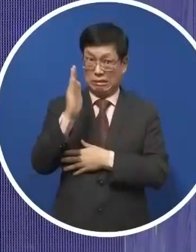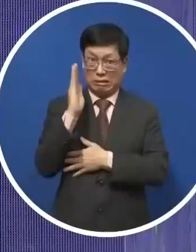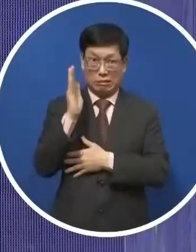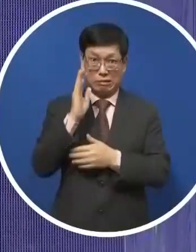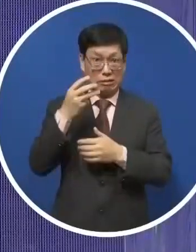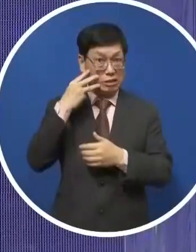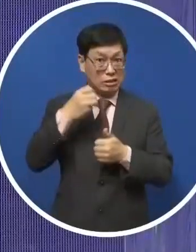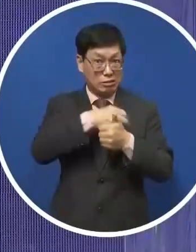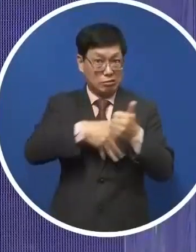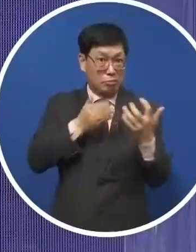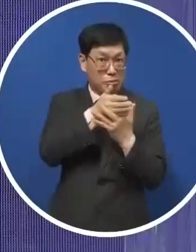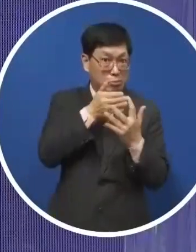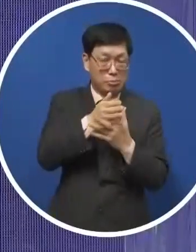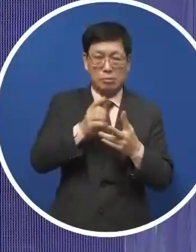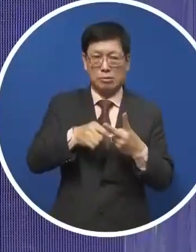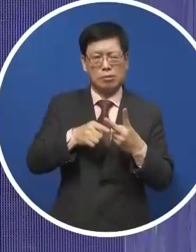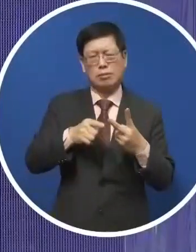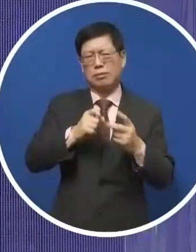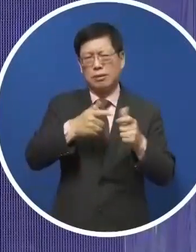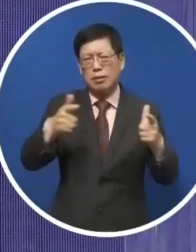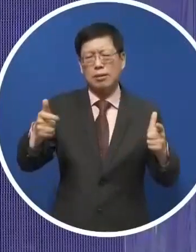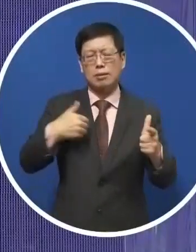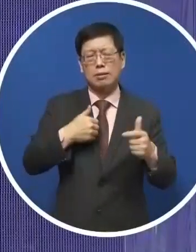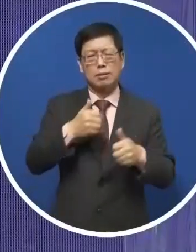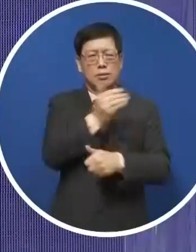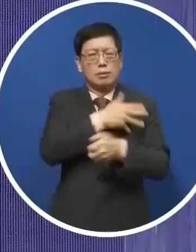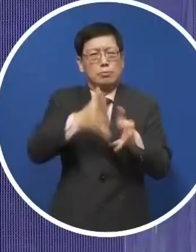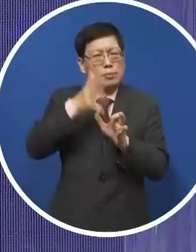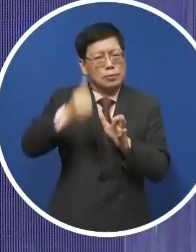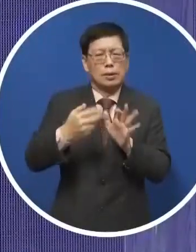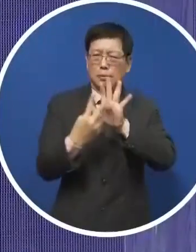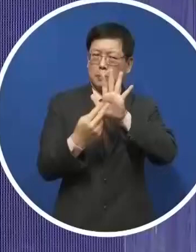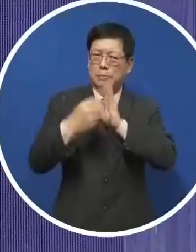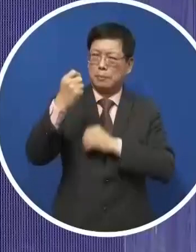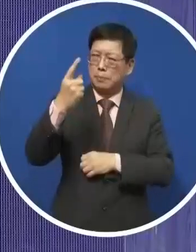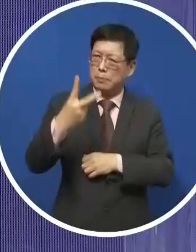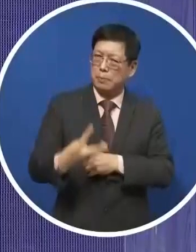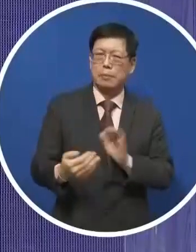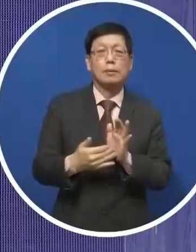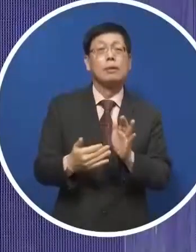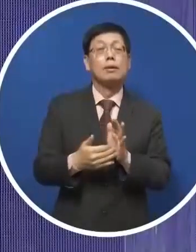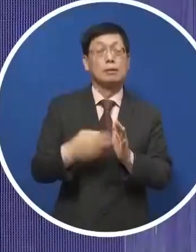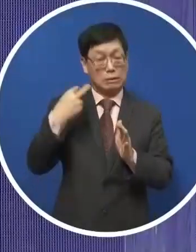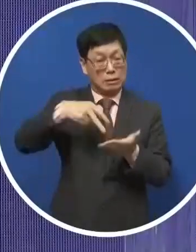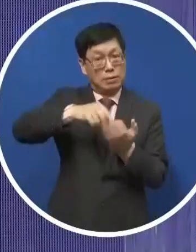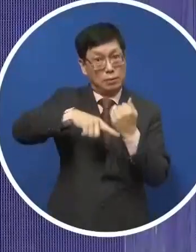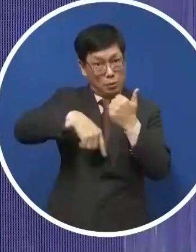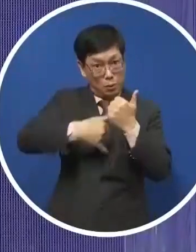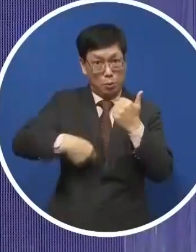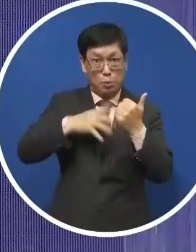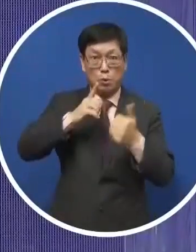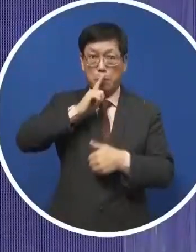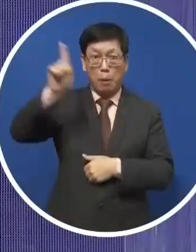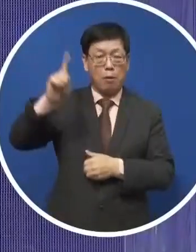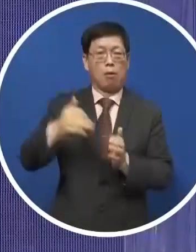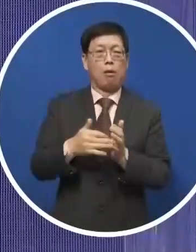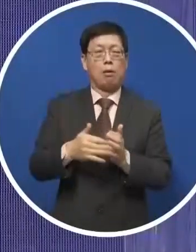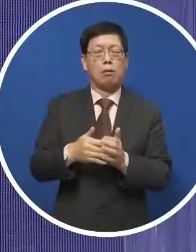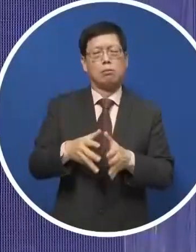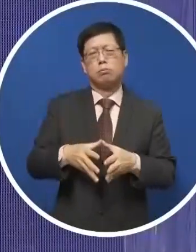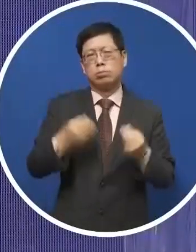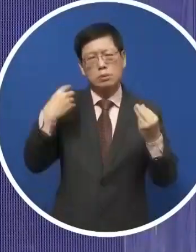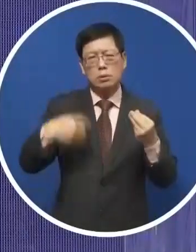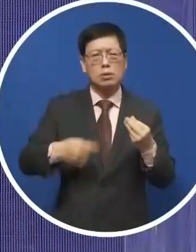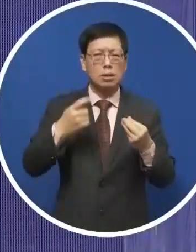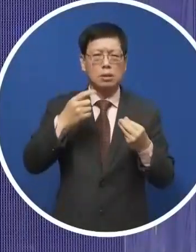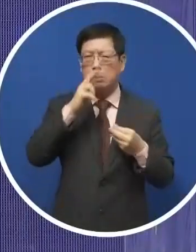有政治力的介入等等。陈松部长都已经多次的澄清跟说明，甚至有立委也提告了，那希望大家也不要以